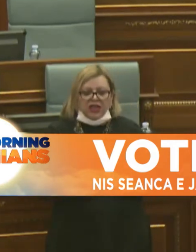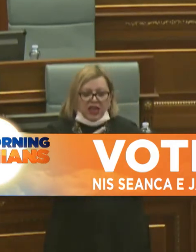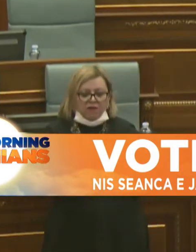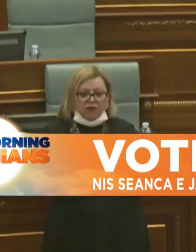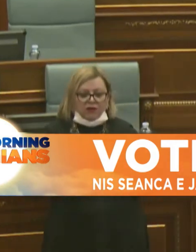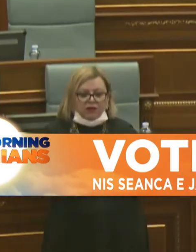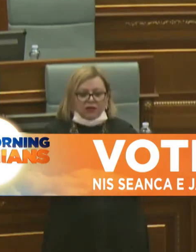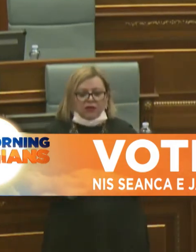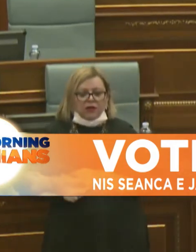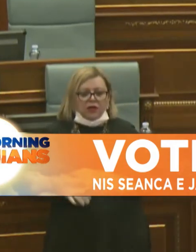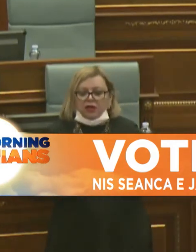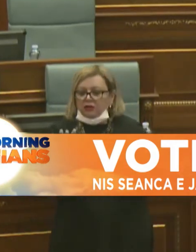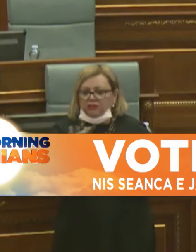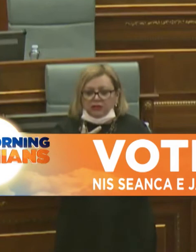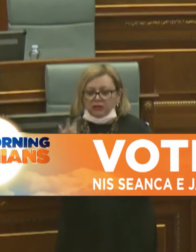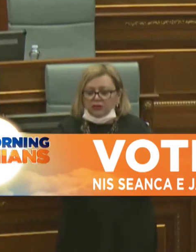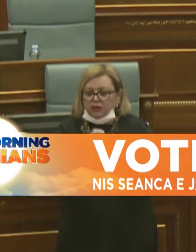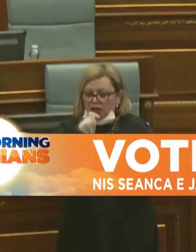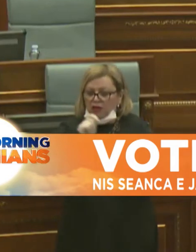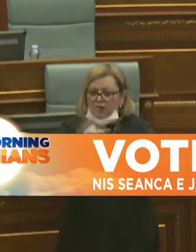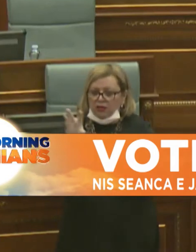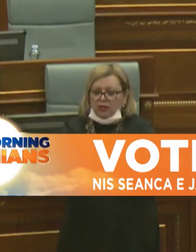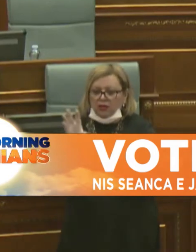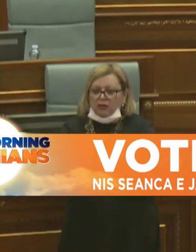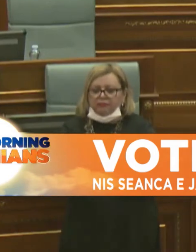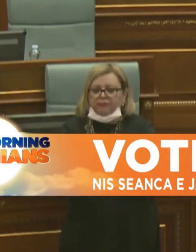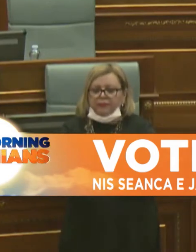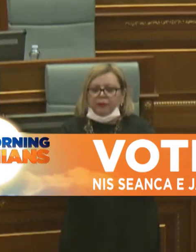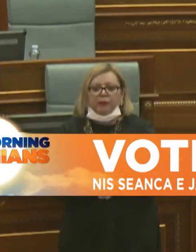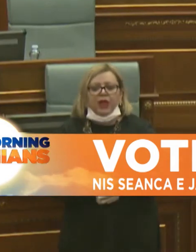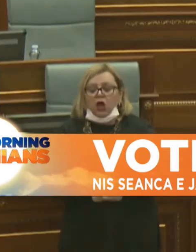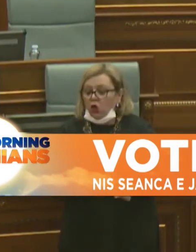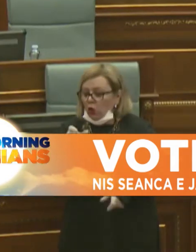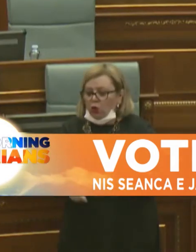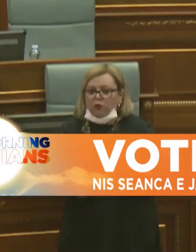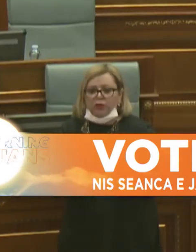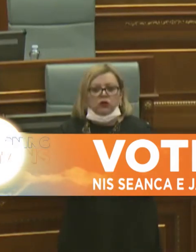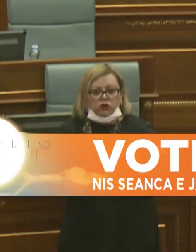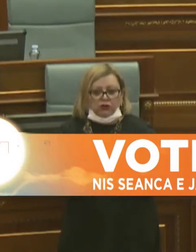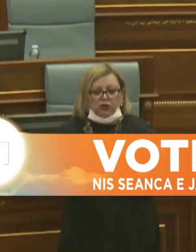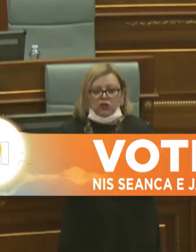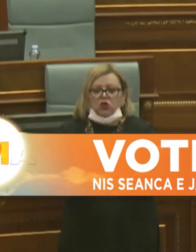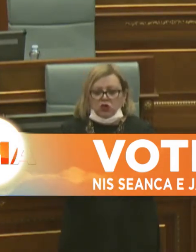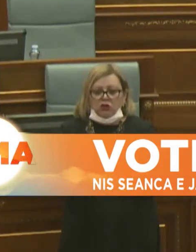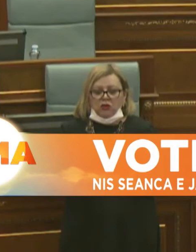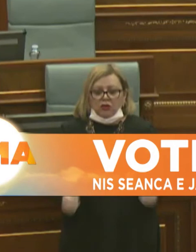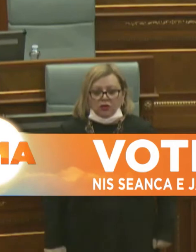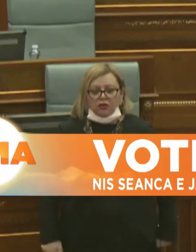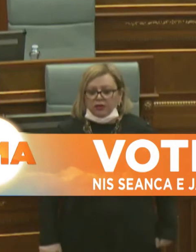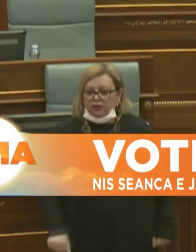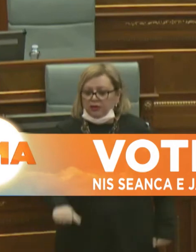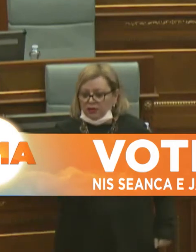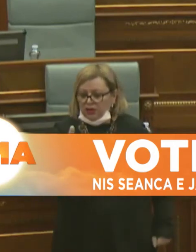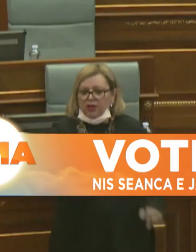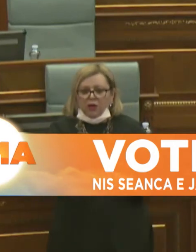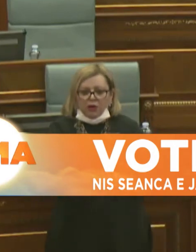infeksionit, i bazuar në dhëna dhe analizën korale, paraqet një investim të konsiderueshëm të personelit dhe infrastrukturës shëndetësore. Një projekt